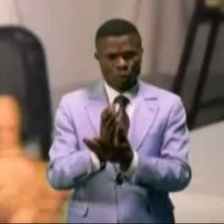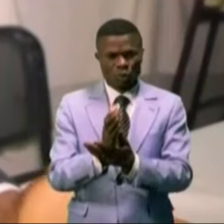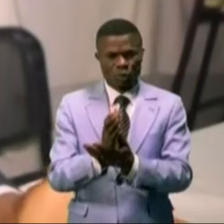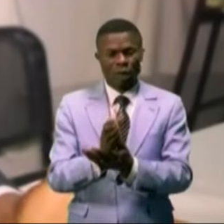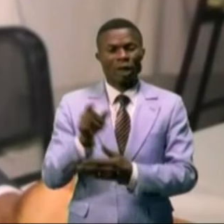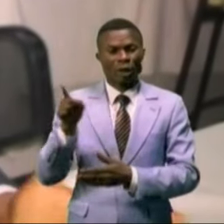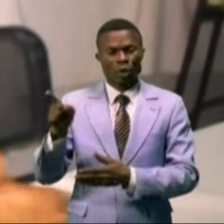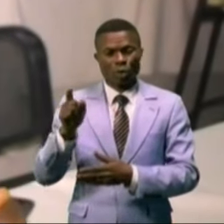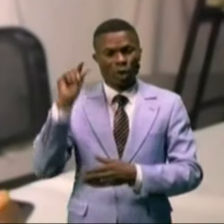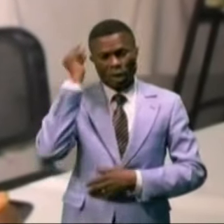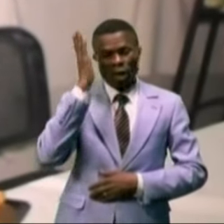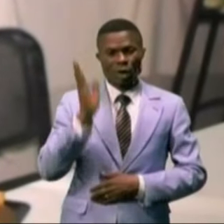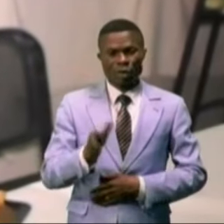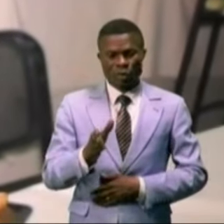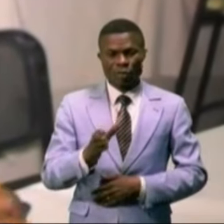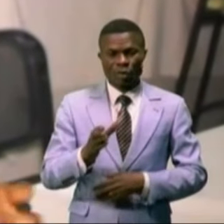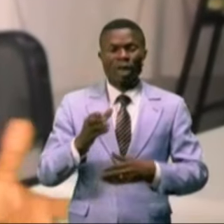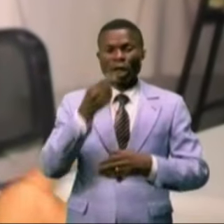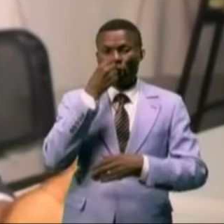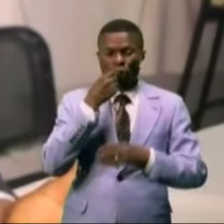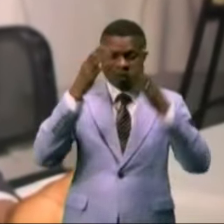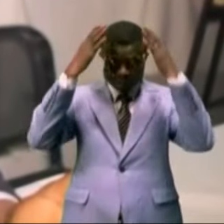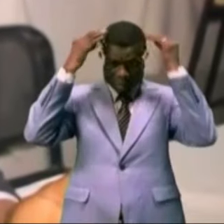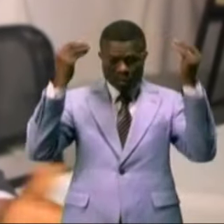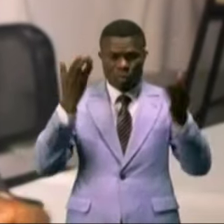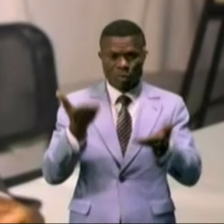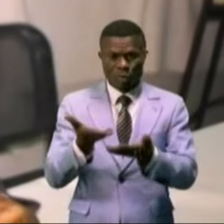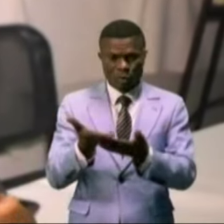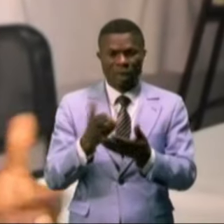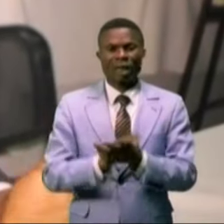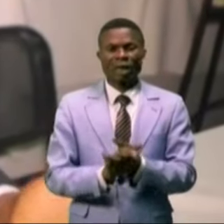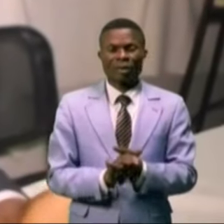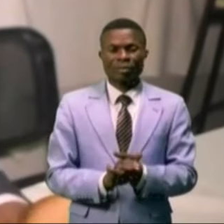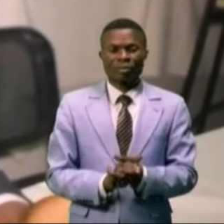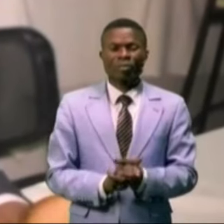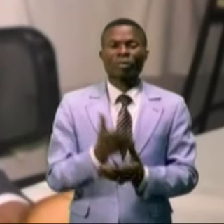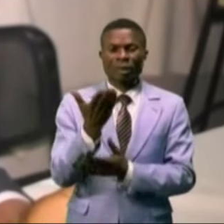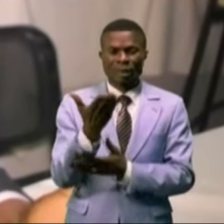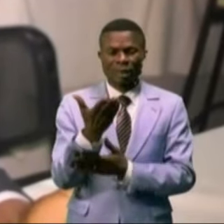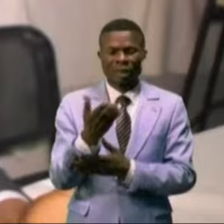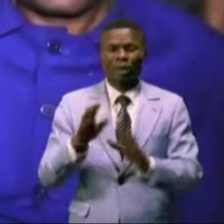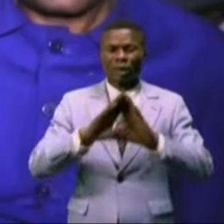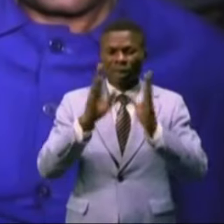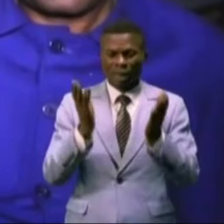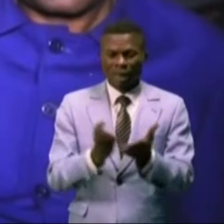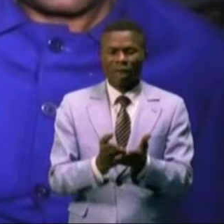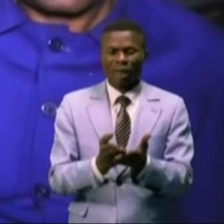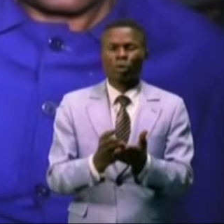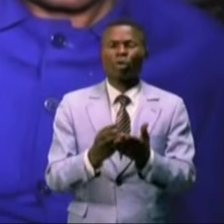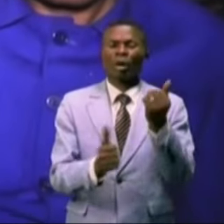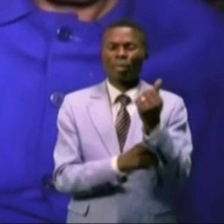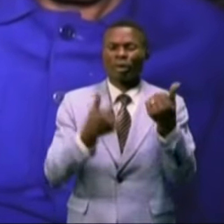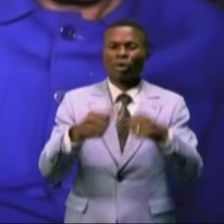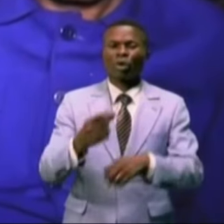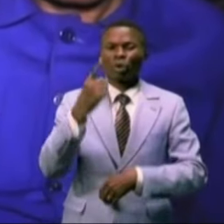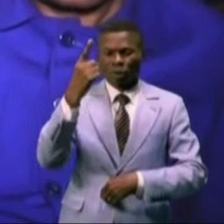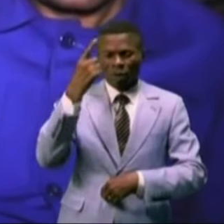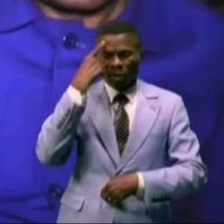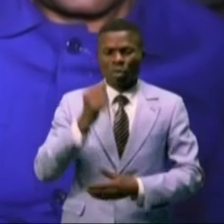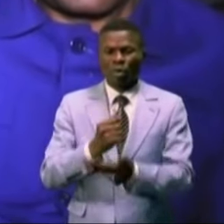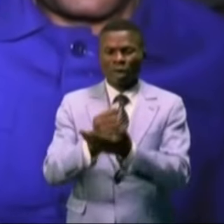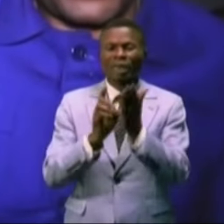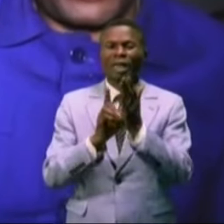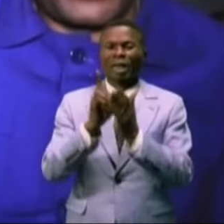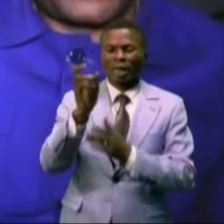tour, le gouverneur du Kasaï central, Joseph Moïse Kamboulou, a appelé à l'unité pour favoriser le décollage de